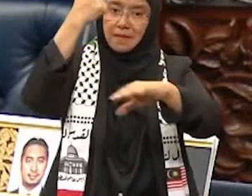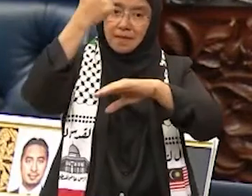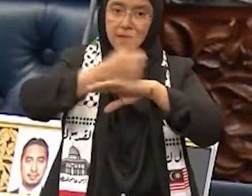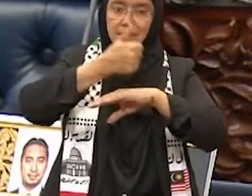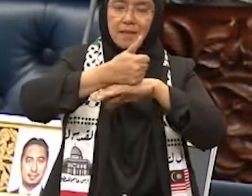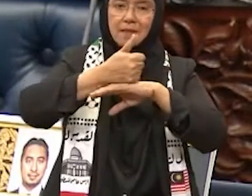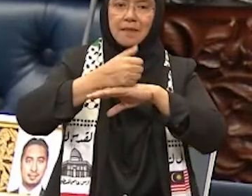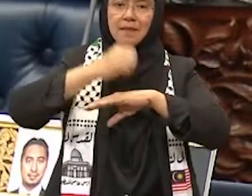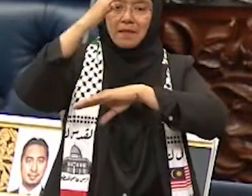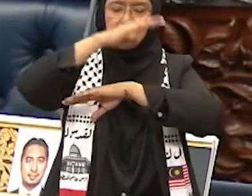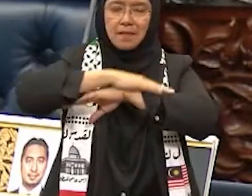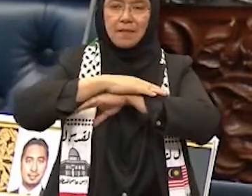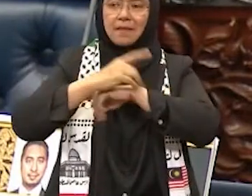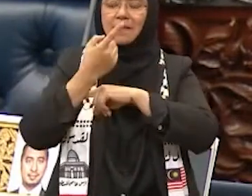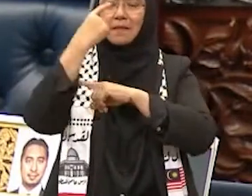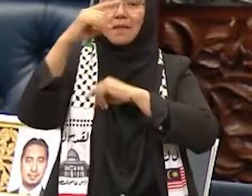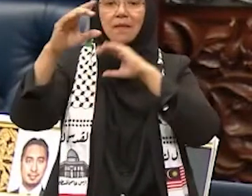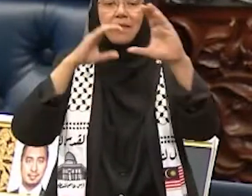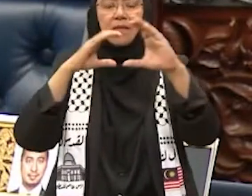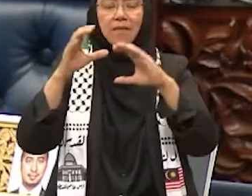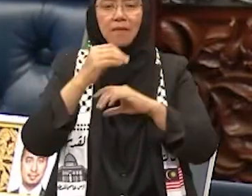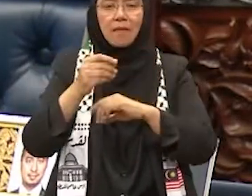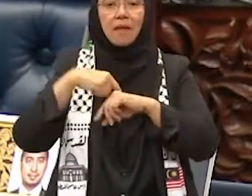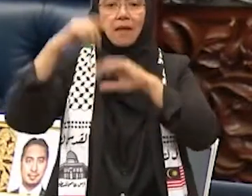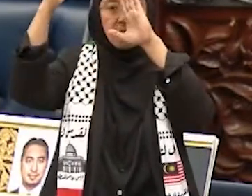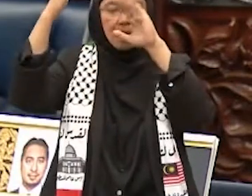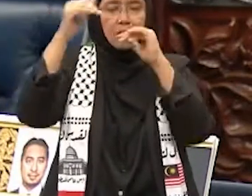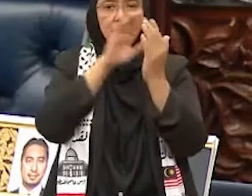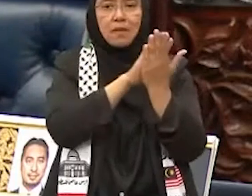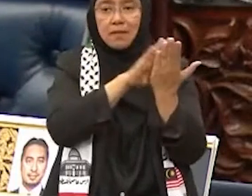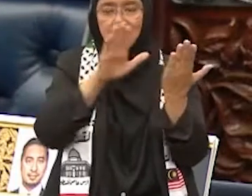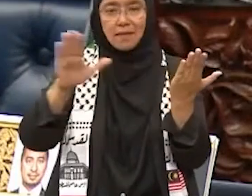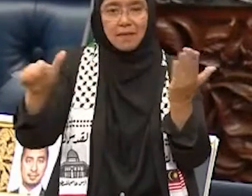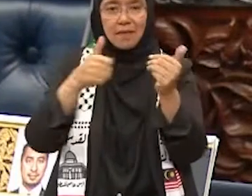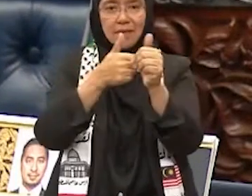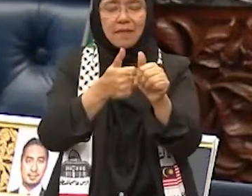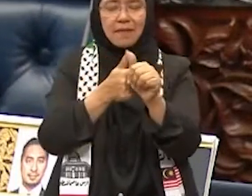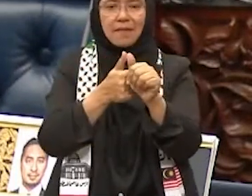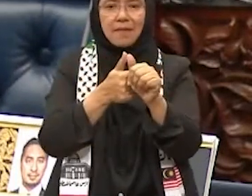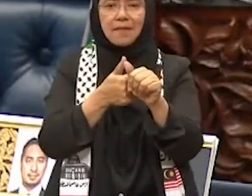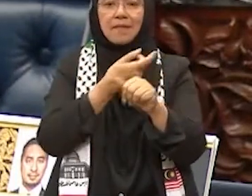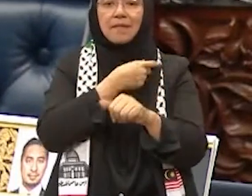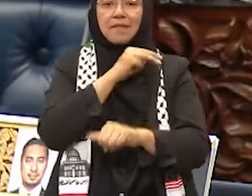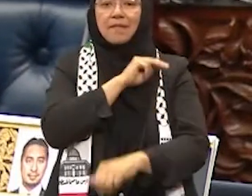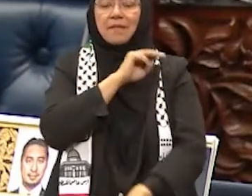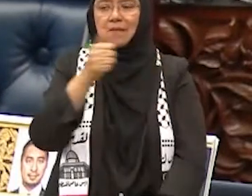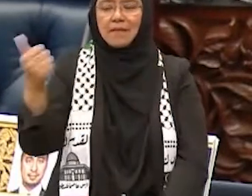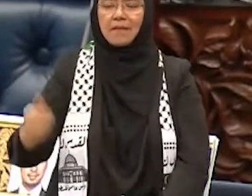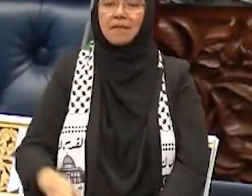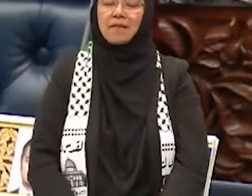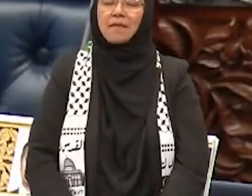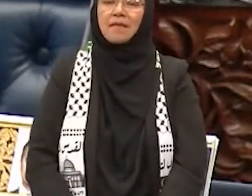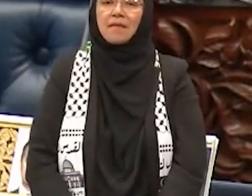dicontohi oleh kementerian-kementerian lain kerana Ia banyak membantu kami ahli-ahli parlimen menteri saya mendengar dengan